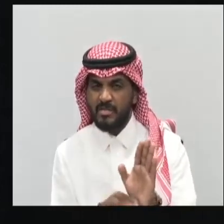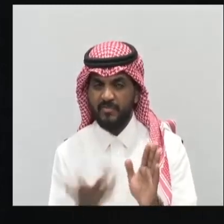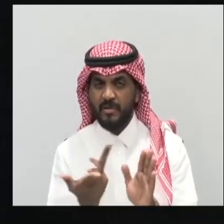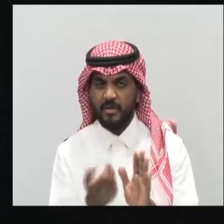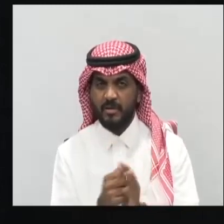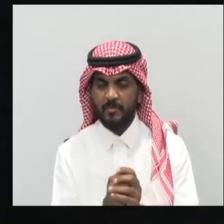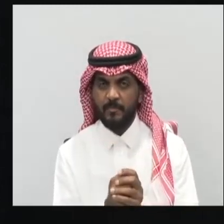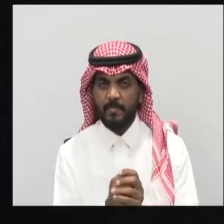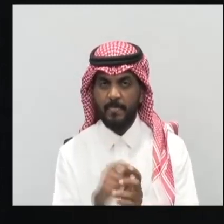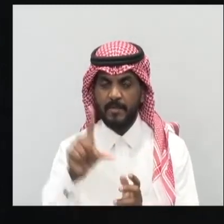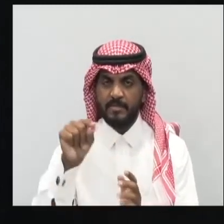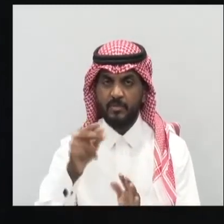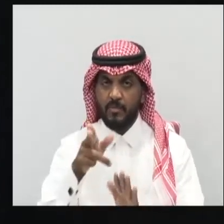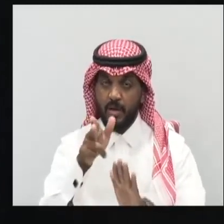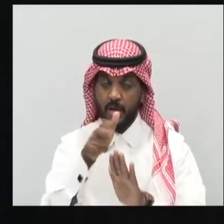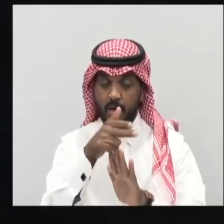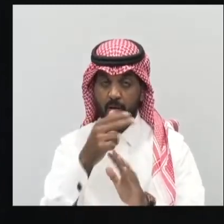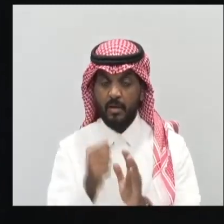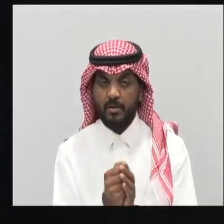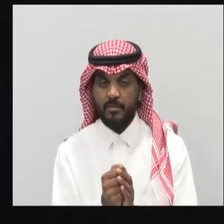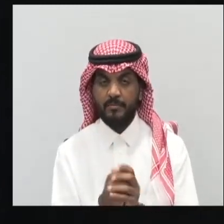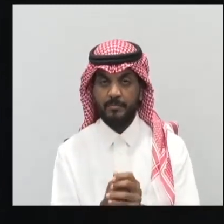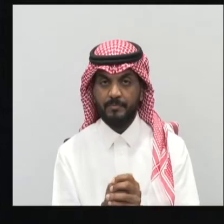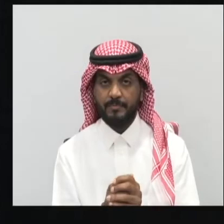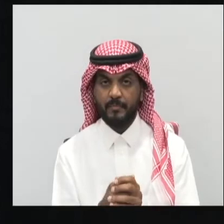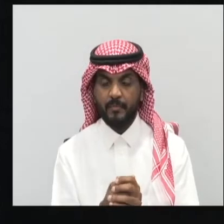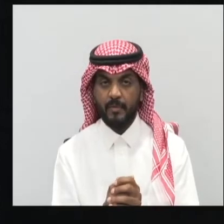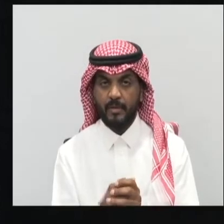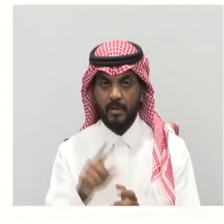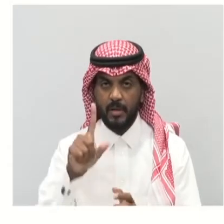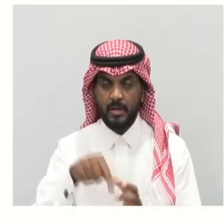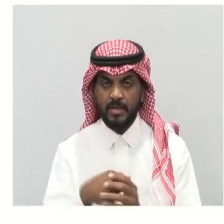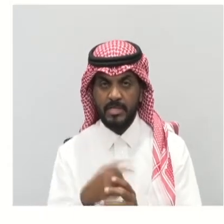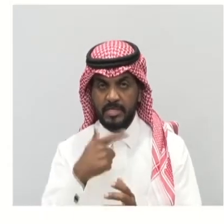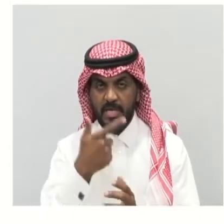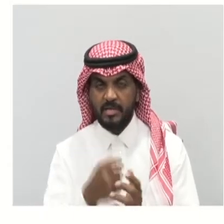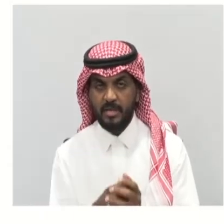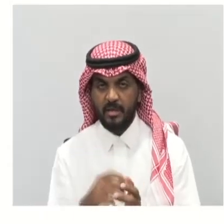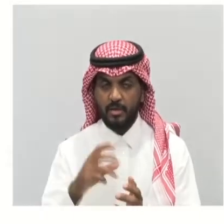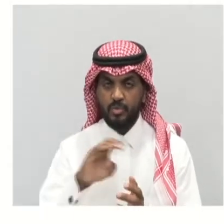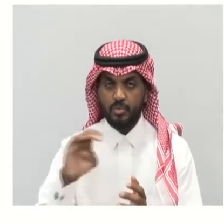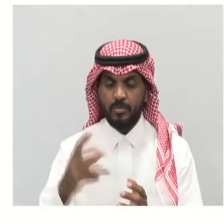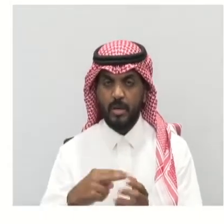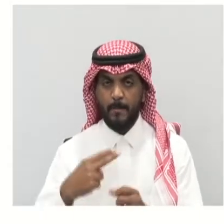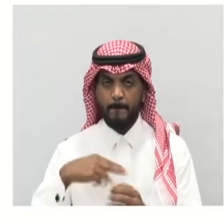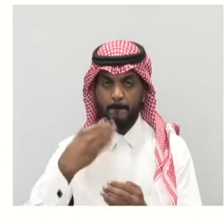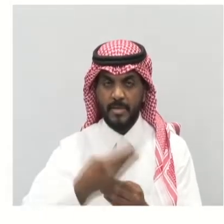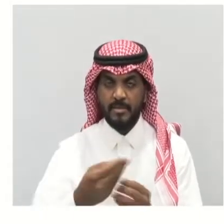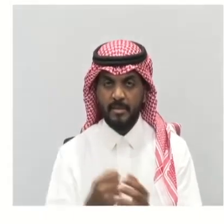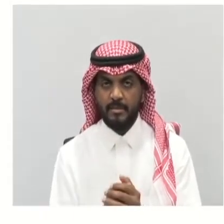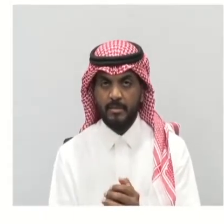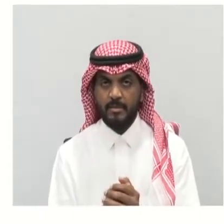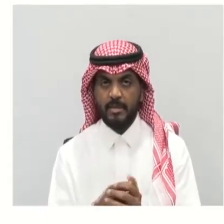الحرف؟ أحسنتم، يكون أعلى الحرف. الآن صغاري سأقرأ الجمل، بعد ذلك